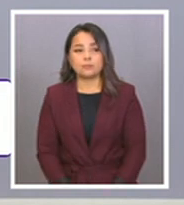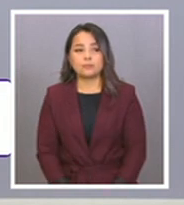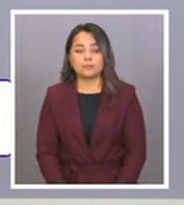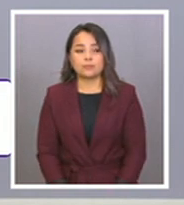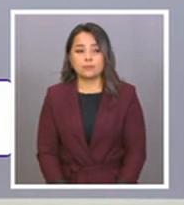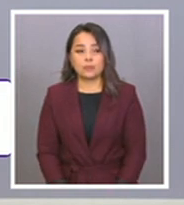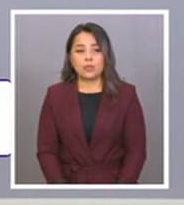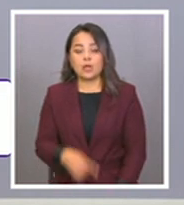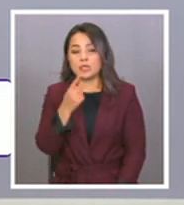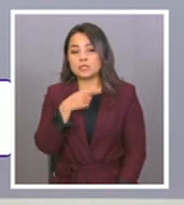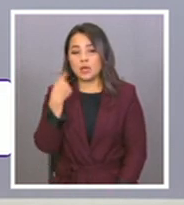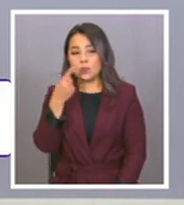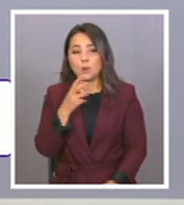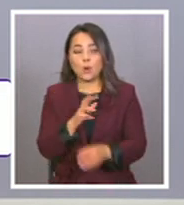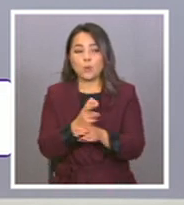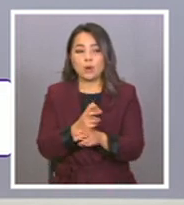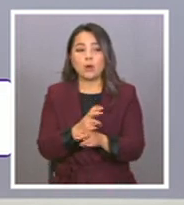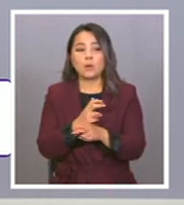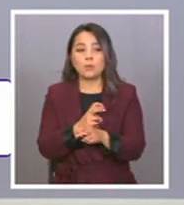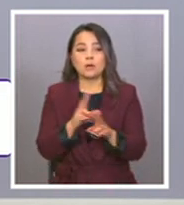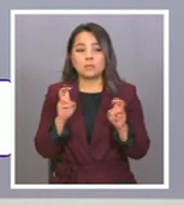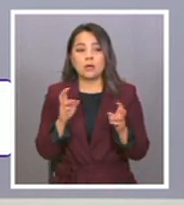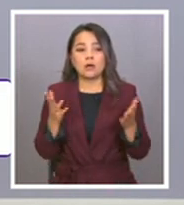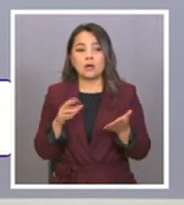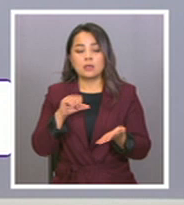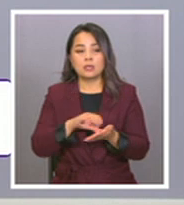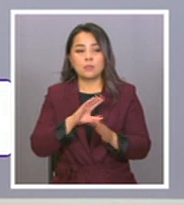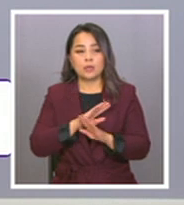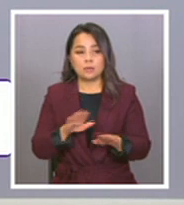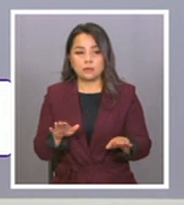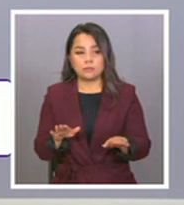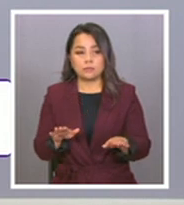Тип омыртқалылар. Қандай тірі ағза омыртқаларға жатпайды?